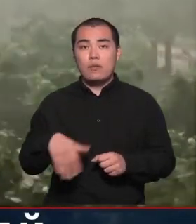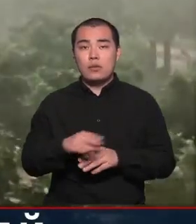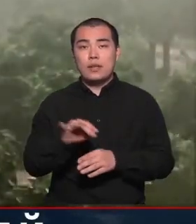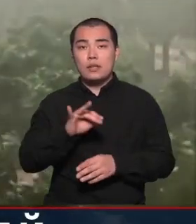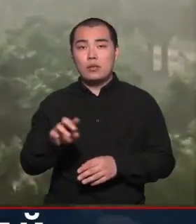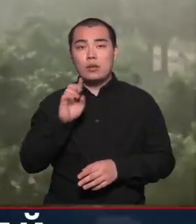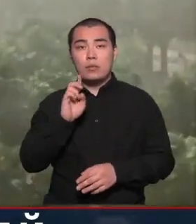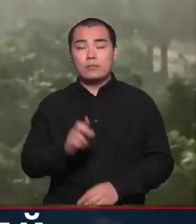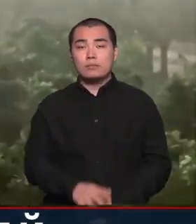историю страны